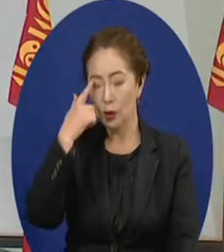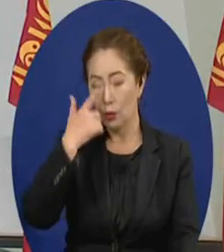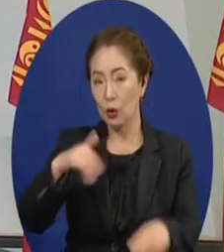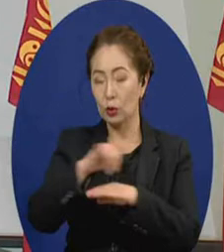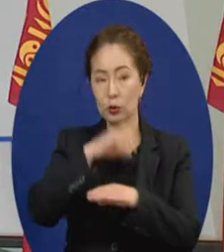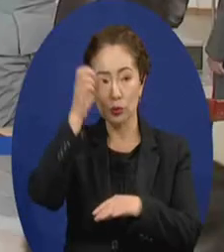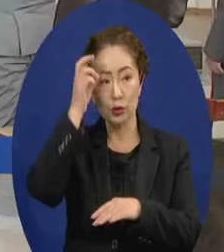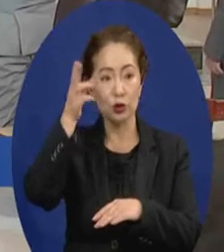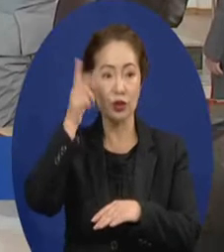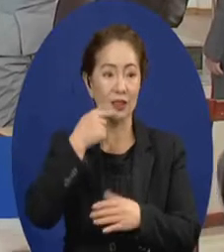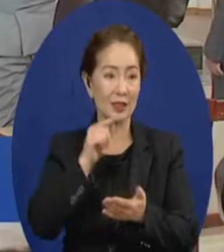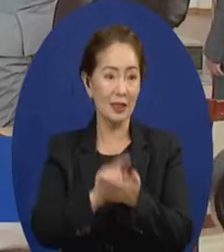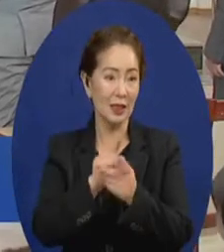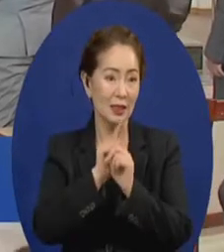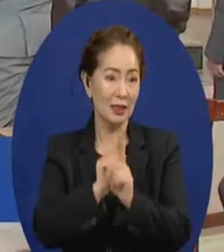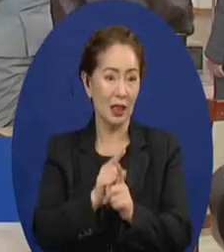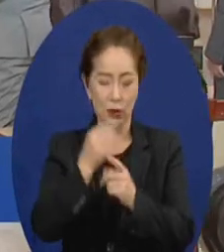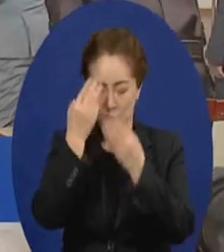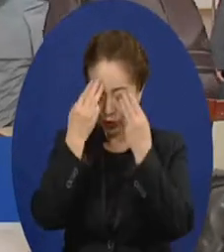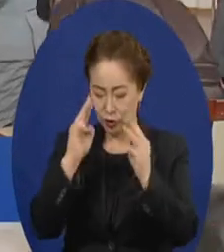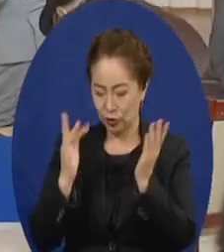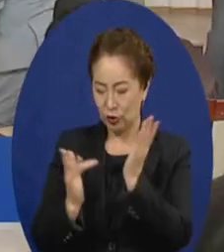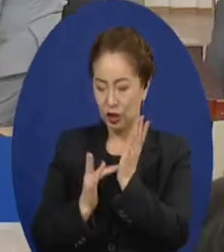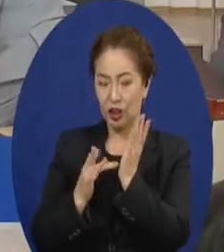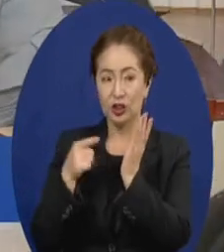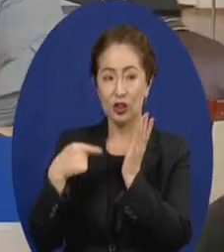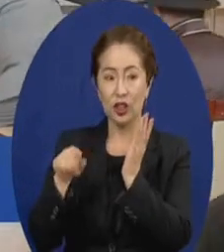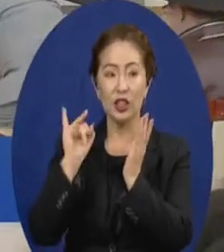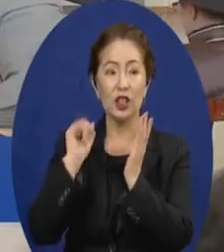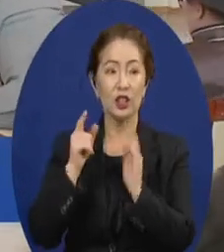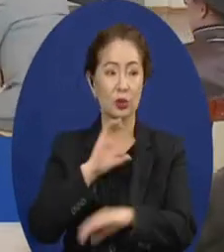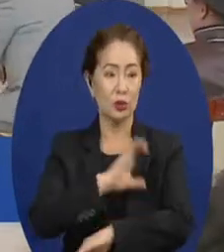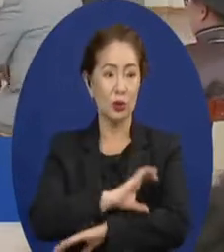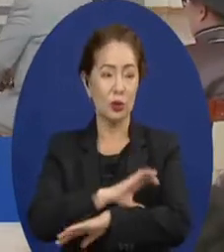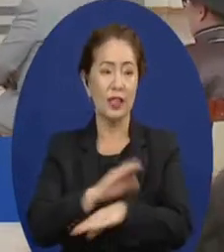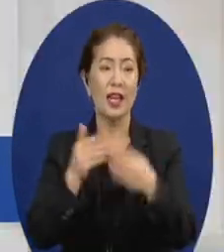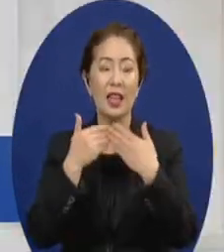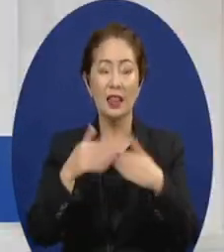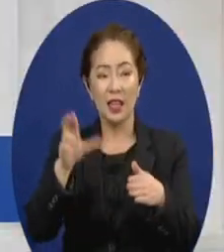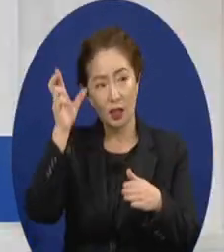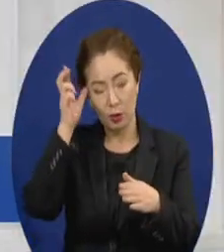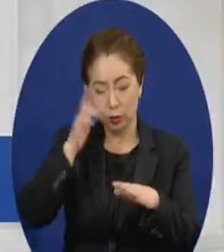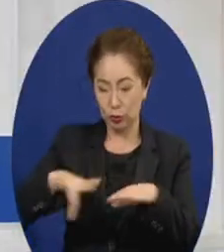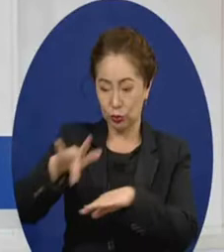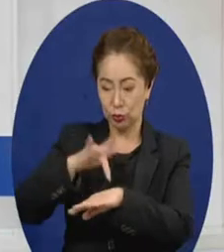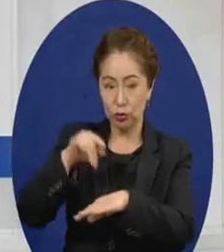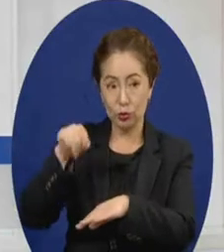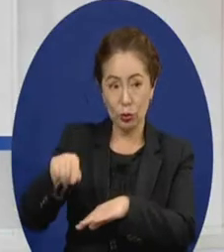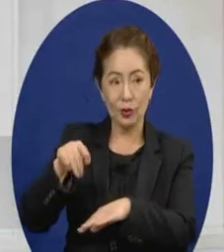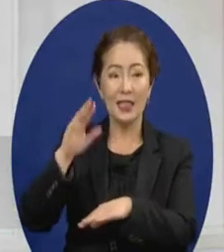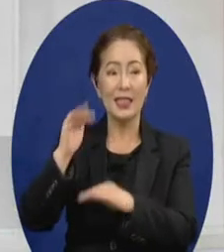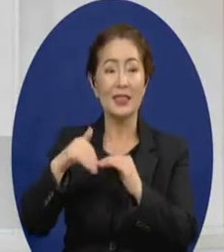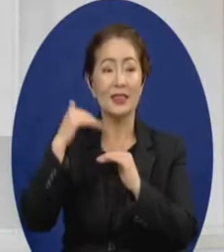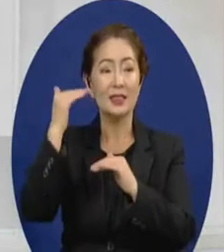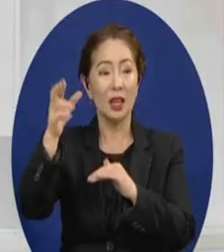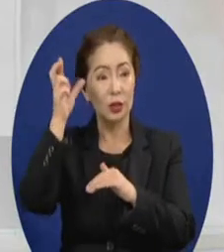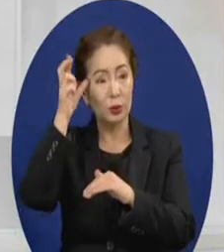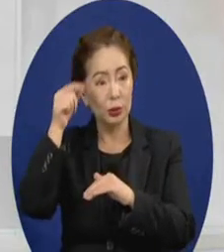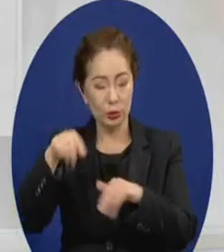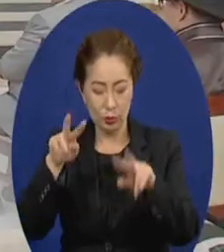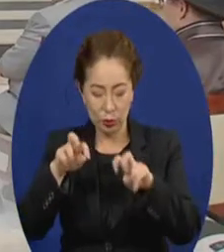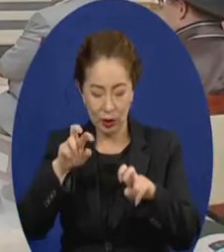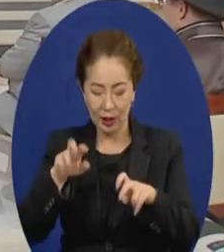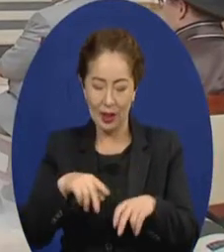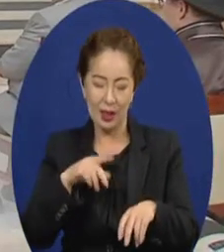Монгол улсын ерөнхийлөгчийн зарилгаар шинжлэх ухааны технологийн сургуулийн нээлттэй боловсролын төвийн дээд боловсролын судалгааны